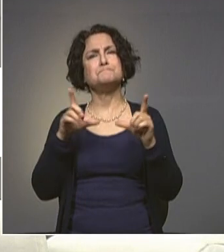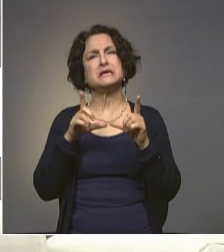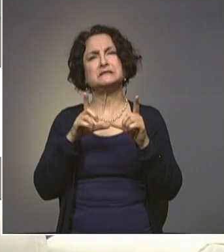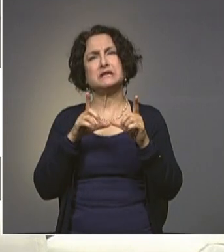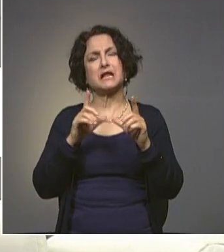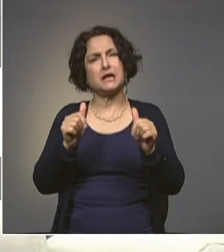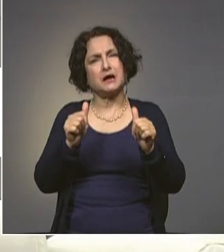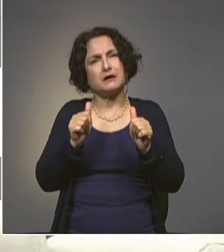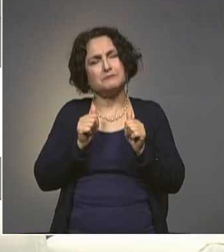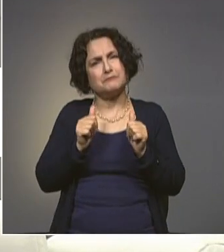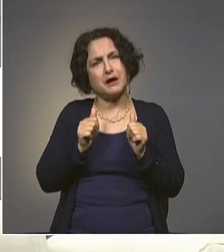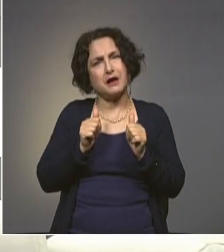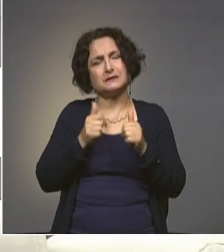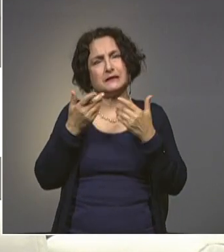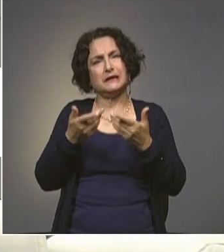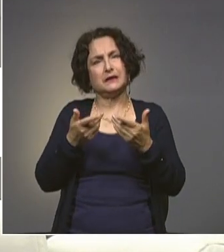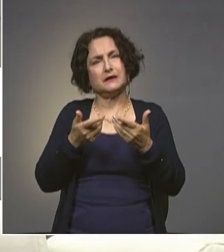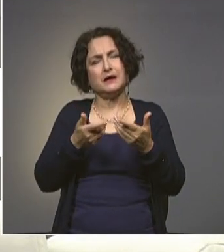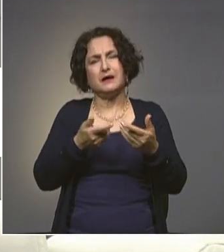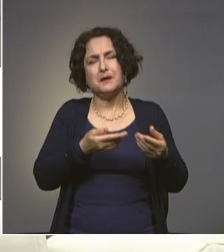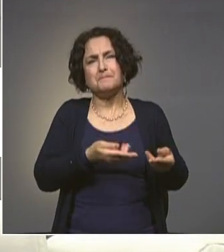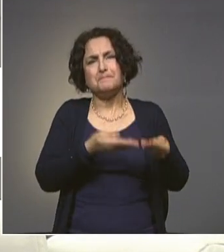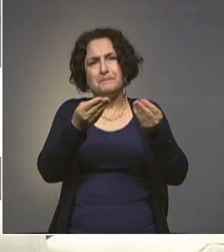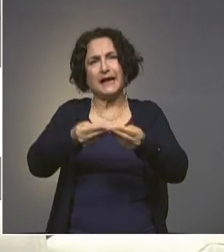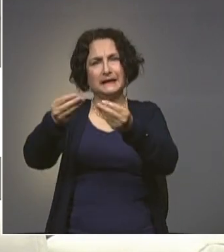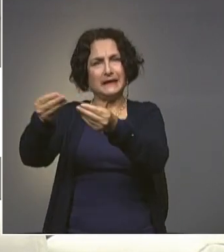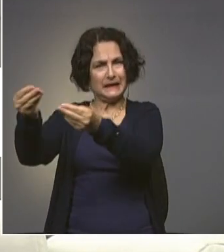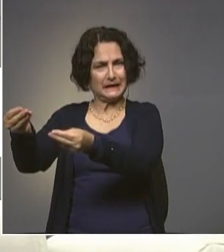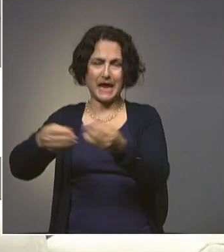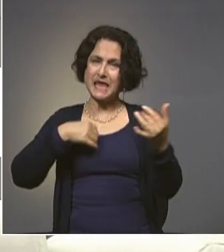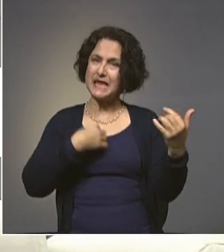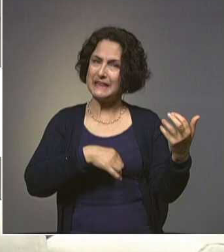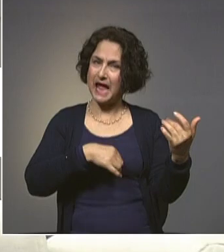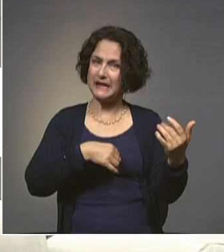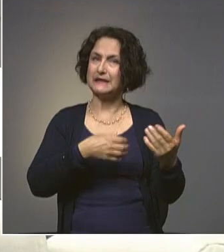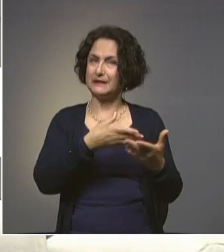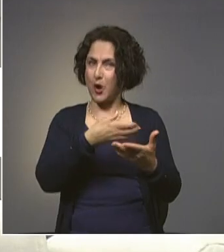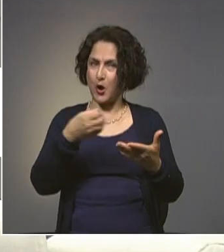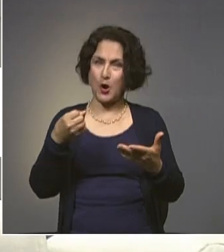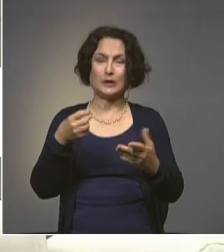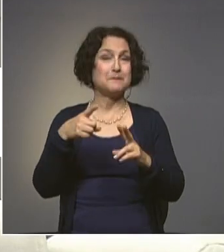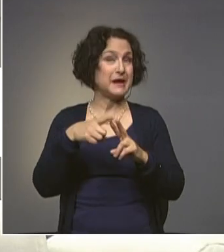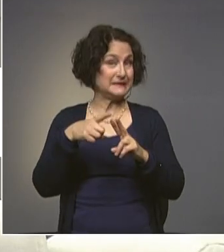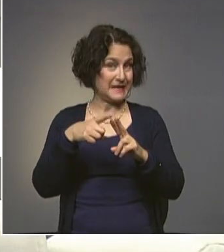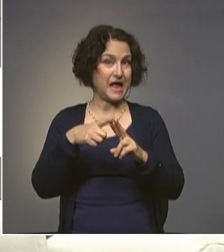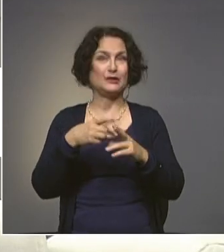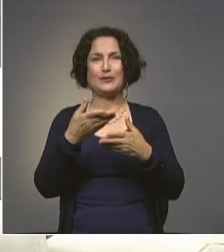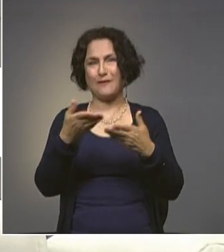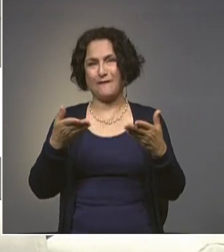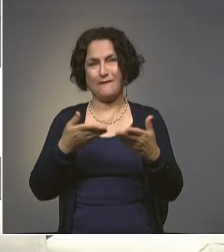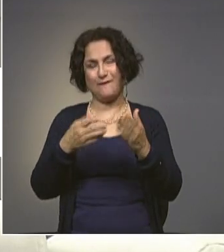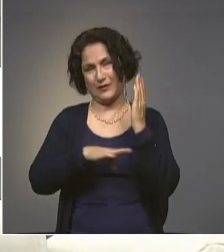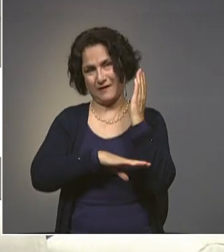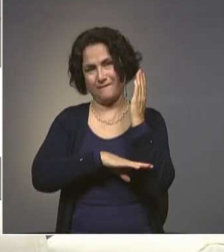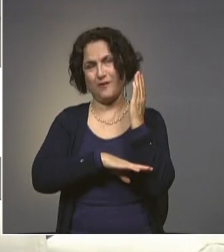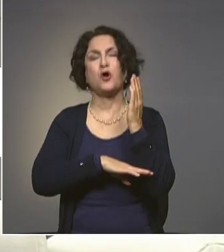опазят и да съхранят и да пренесат във времето китарата от палисандровото дърво. Те идват от различно време. Кристина Гаврън работи тук